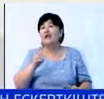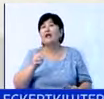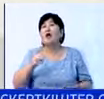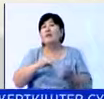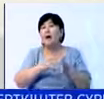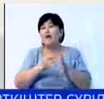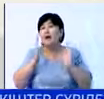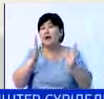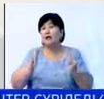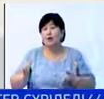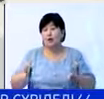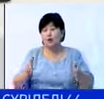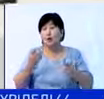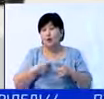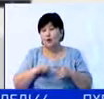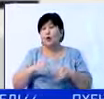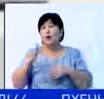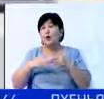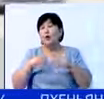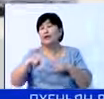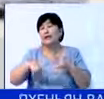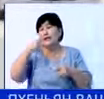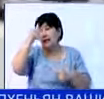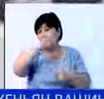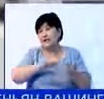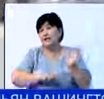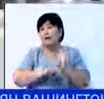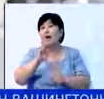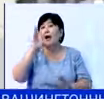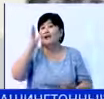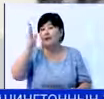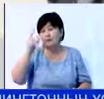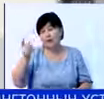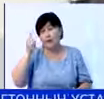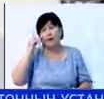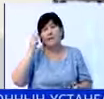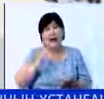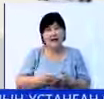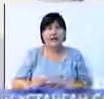Сол жолды құрылысын келесі жылда бастаймыз деген ой бар.